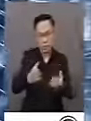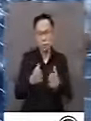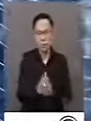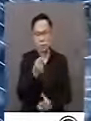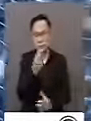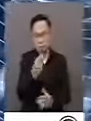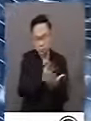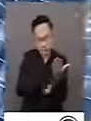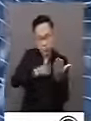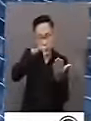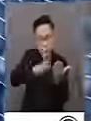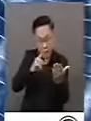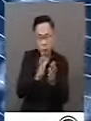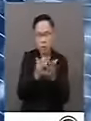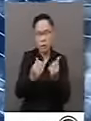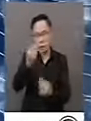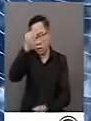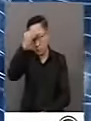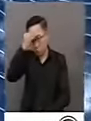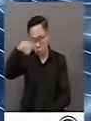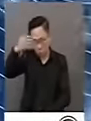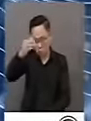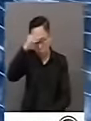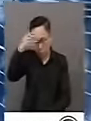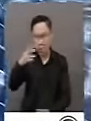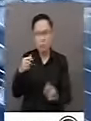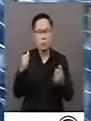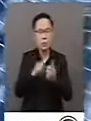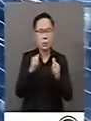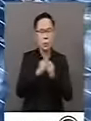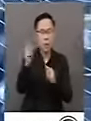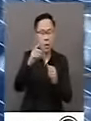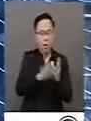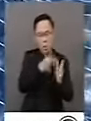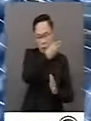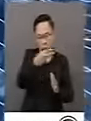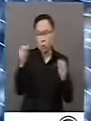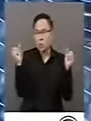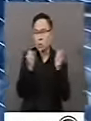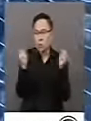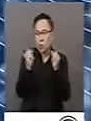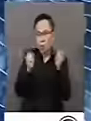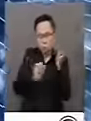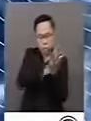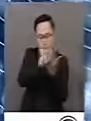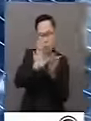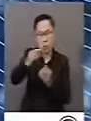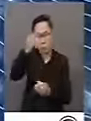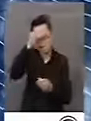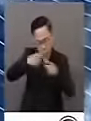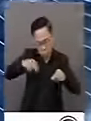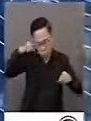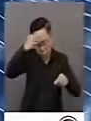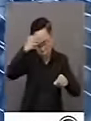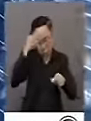อากาศที่หนาวในประเทศไทยตอนนี้ที่ญี่ปุ่นนะครับส่งสัญญาณว่ามีคลื่นอากาศที่หนาวนะครับกำลังเคลื่อนเข้าปกคลุมและจะทำให้พื้นที่ของ